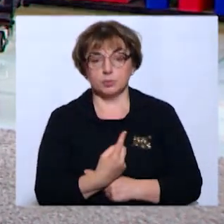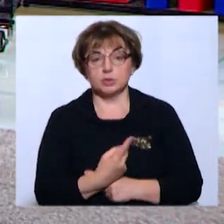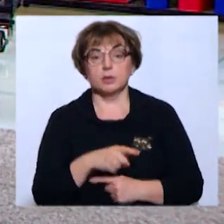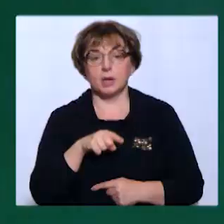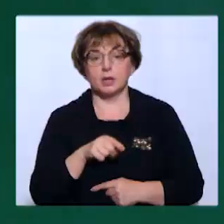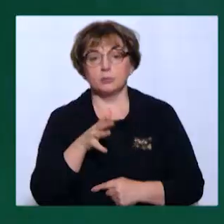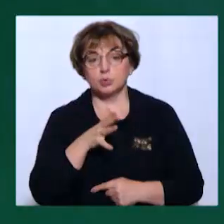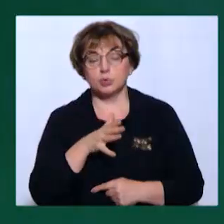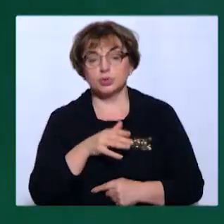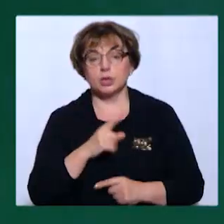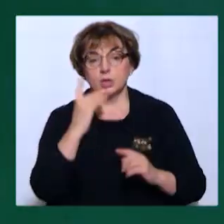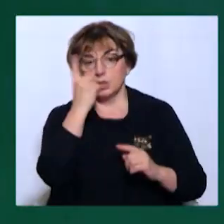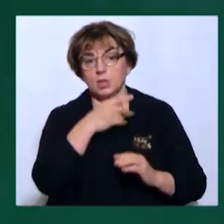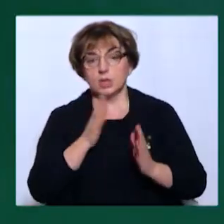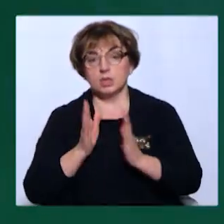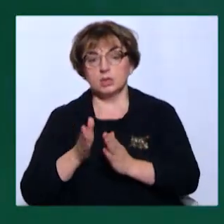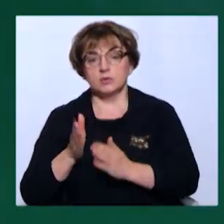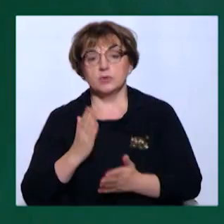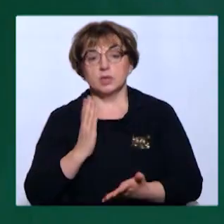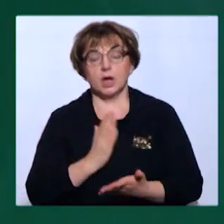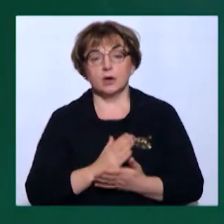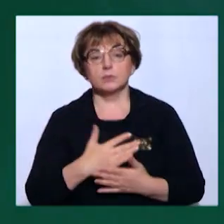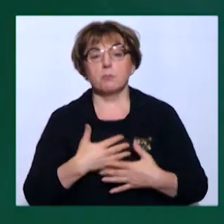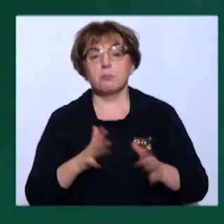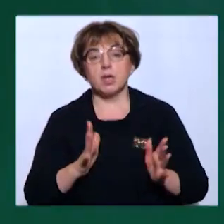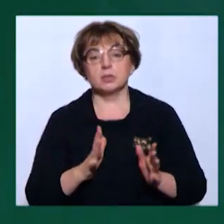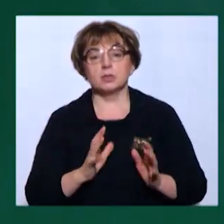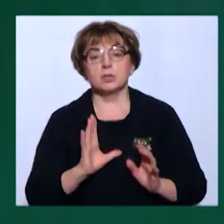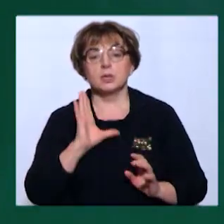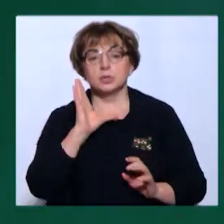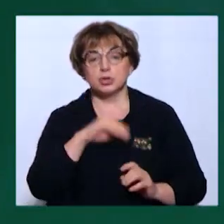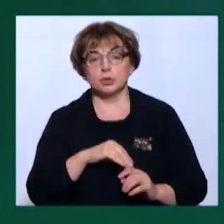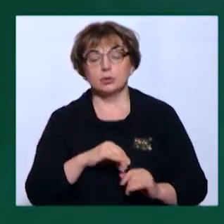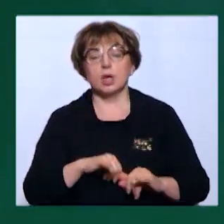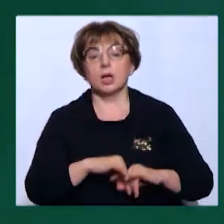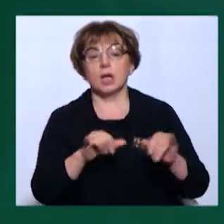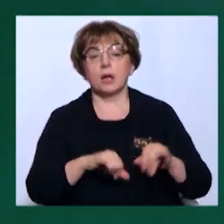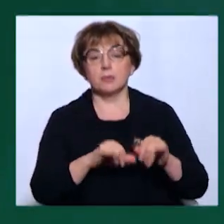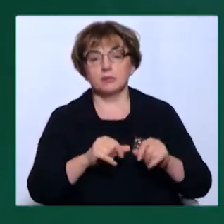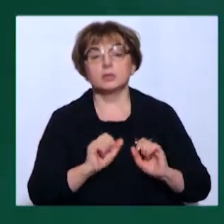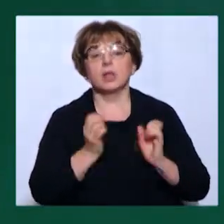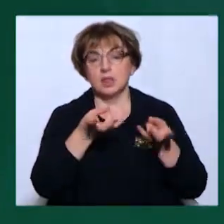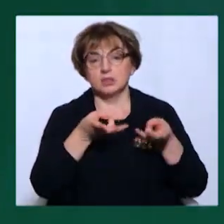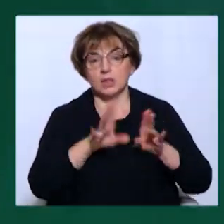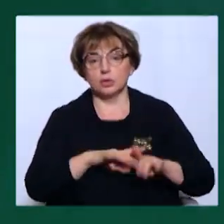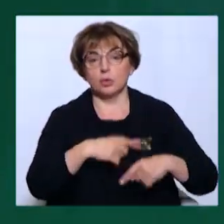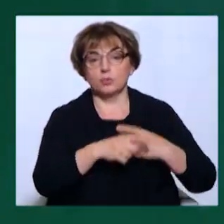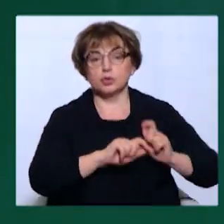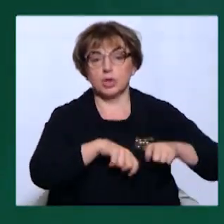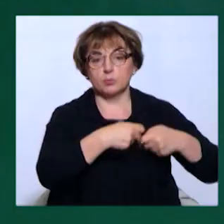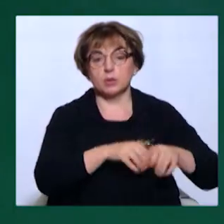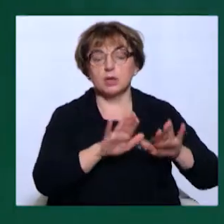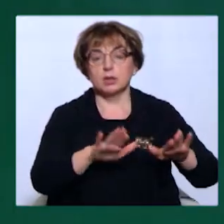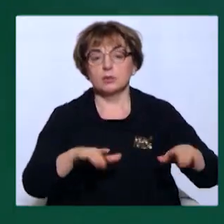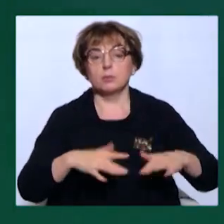მაშინ ასეთი ინდივიდი აქვს მეტი შანსი გამრავლდეს, დატოვოს შთამომავლობა, დაიკავოს